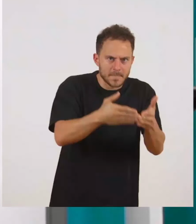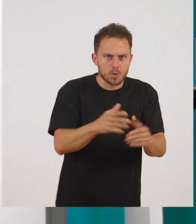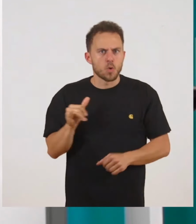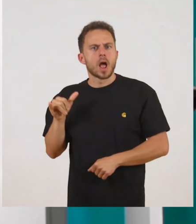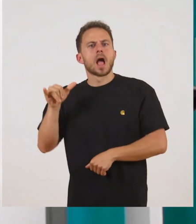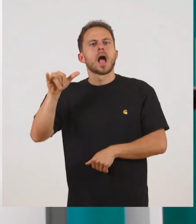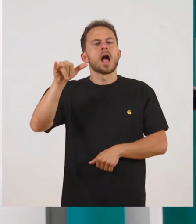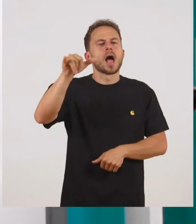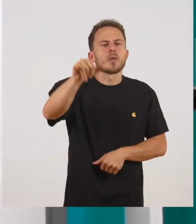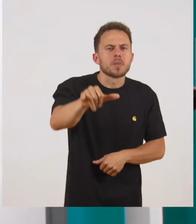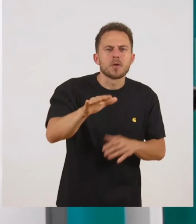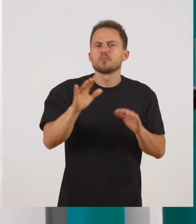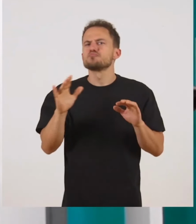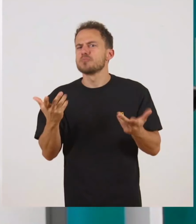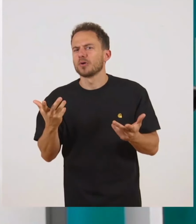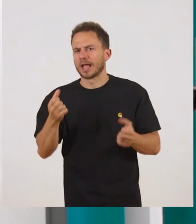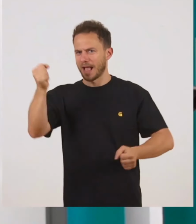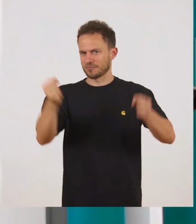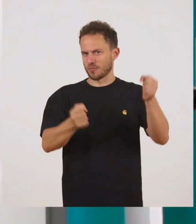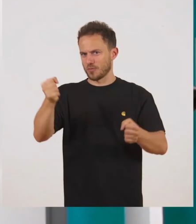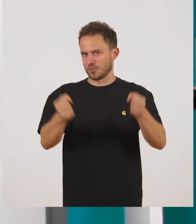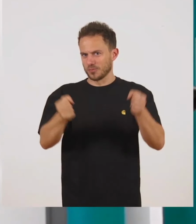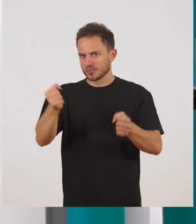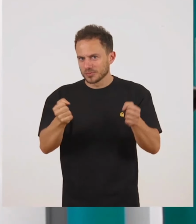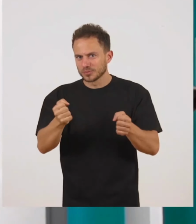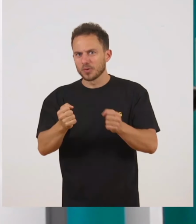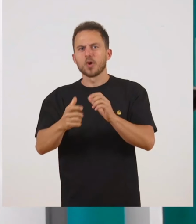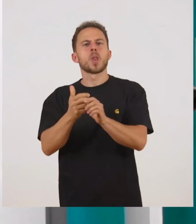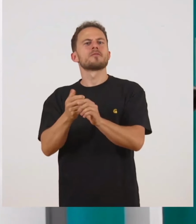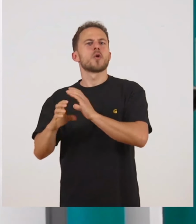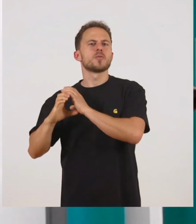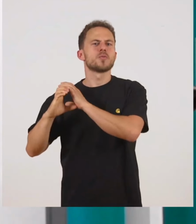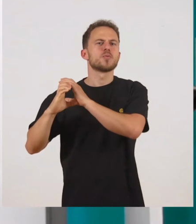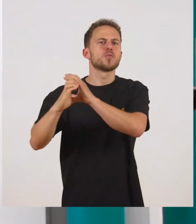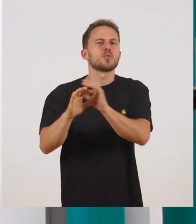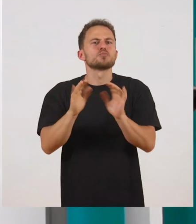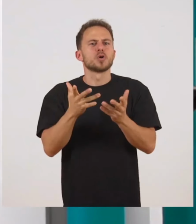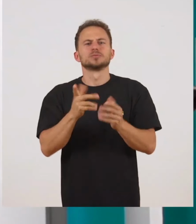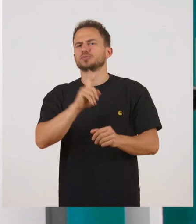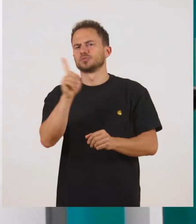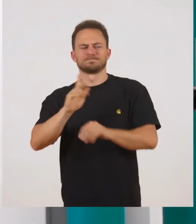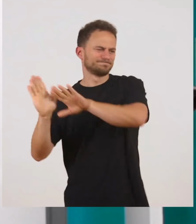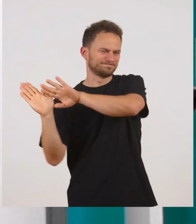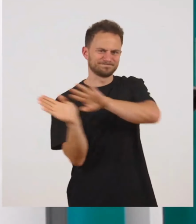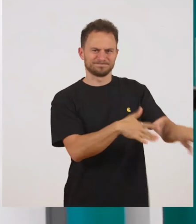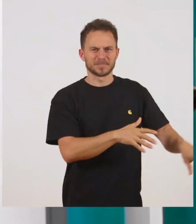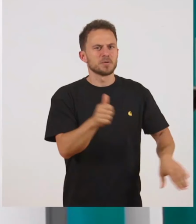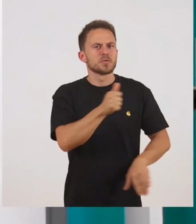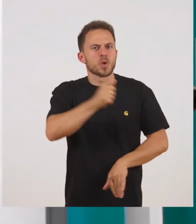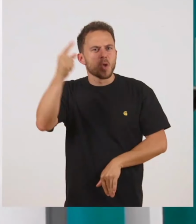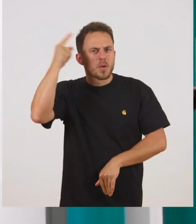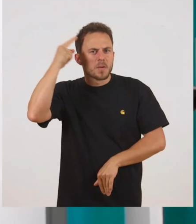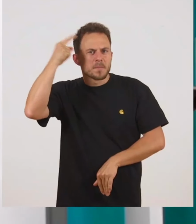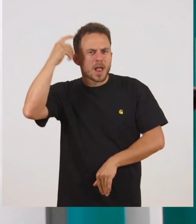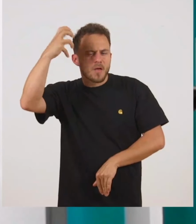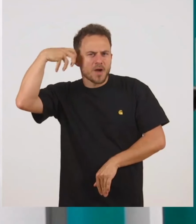αεροπλάνο, ούτε το αυτοκίνητό μας, ούτε το λεωφορείο. Δεν θα πάρουμε τίποτα από όλα αυτά παιδιά. Μόνο με το μυαλό μας